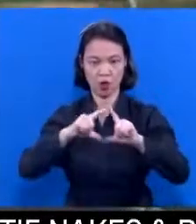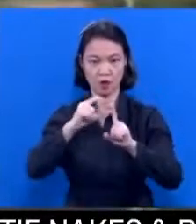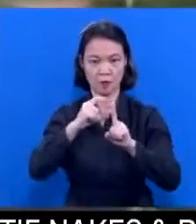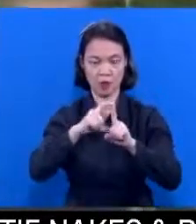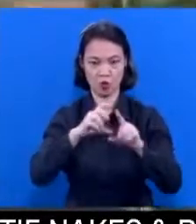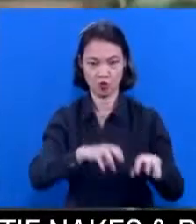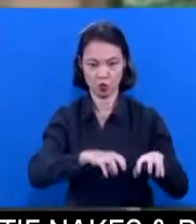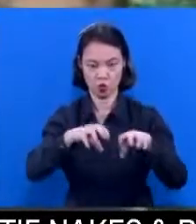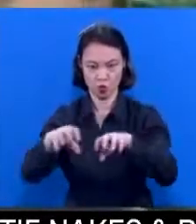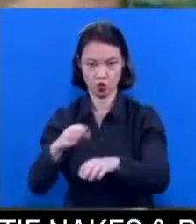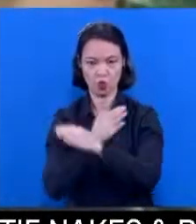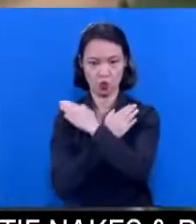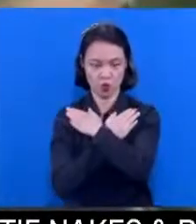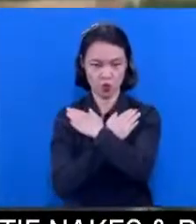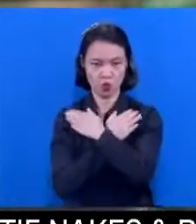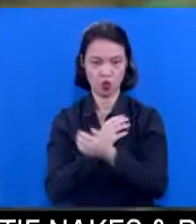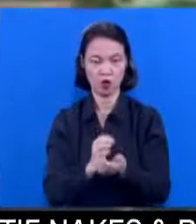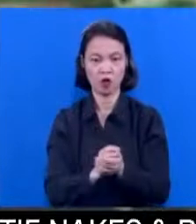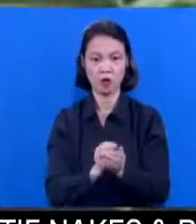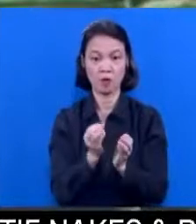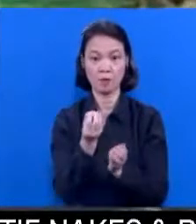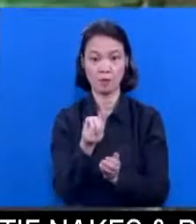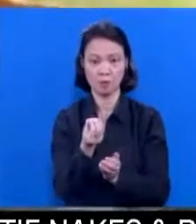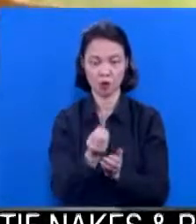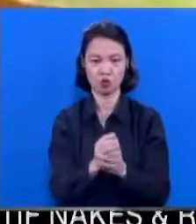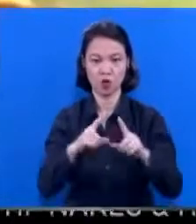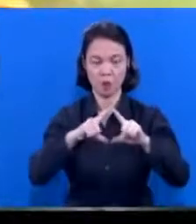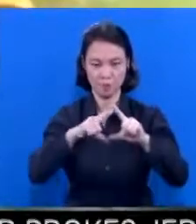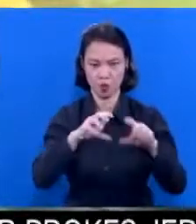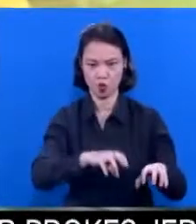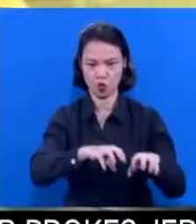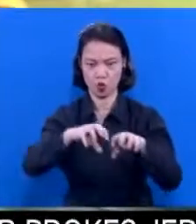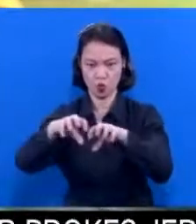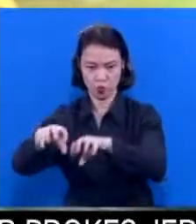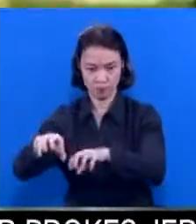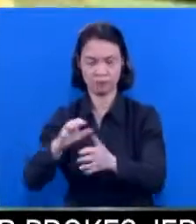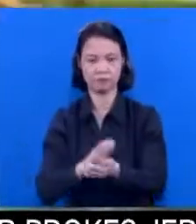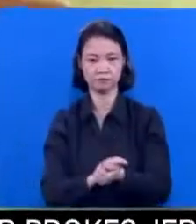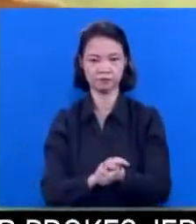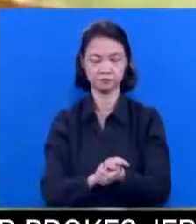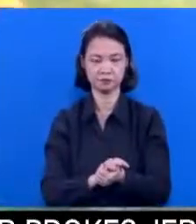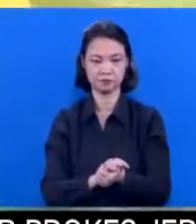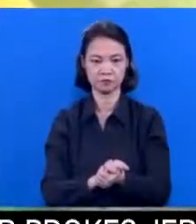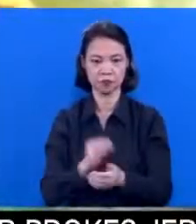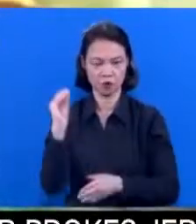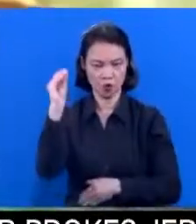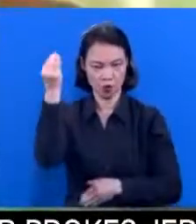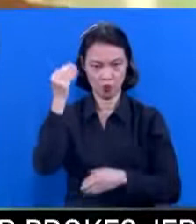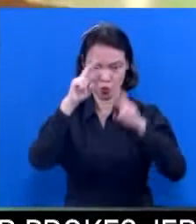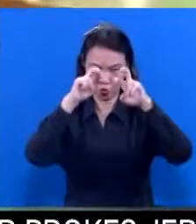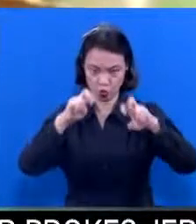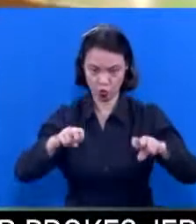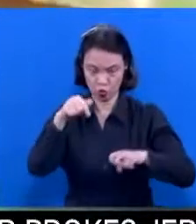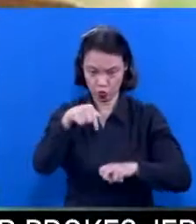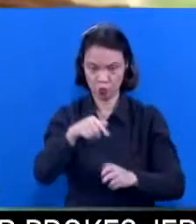di Pelabuhan Batu Ampar untuk dibawa menuju Rumah Sakit BP Batam. Kepala Subsi Operasi Pangkalan PLP kelas 2 Tanjung